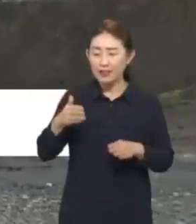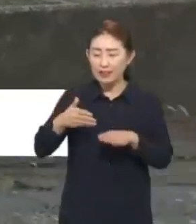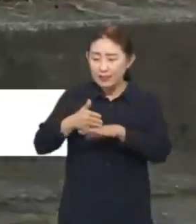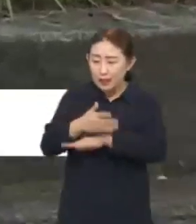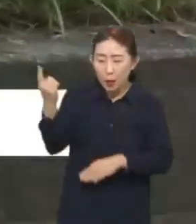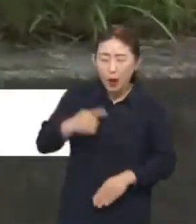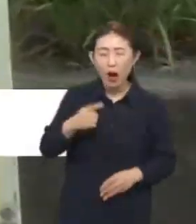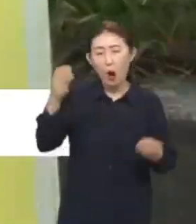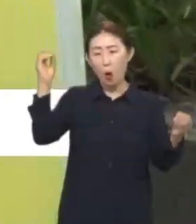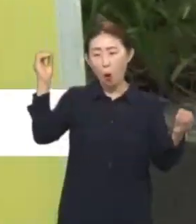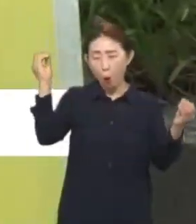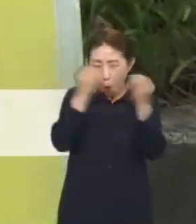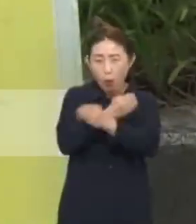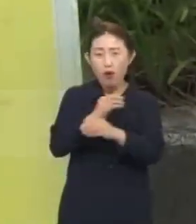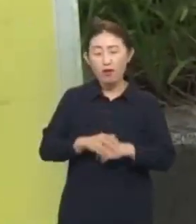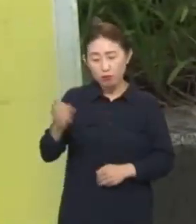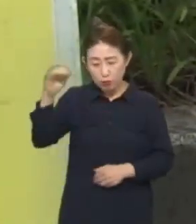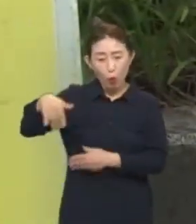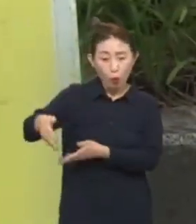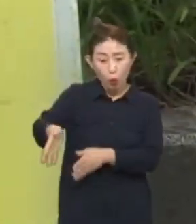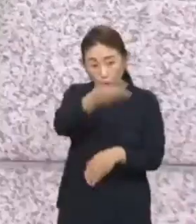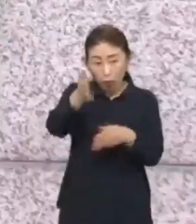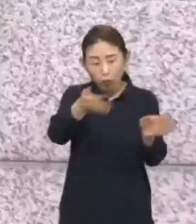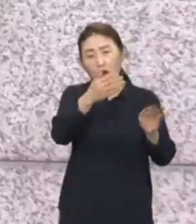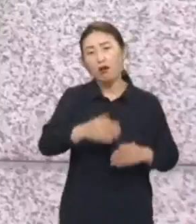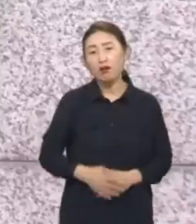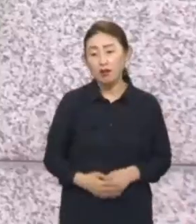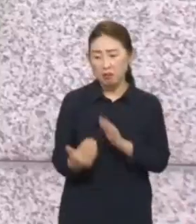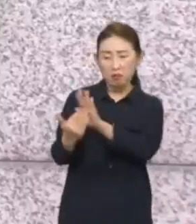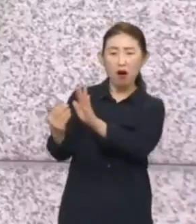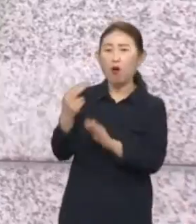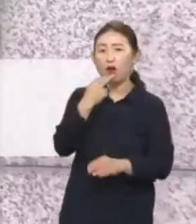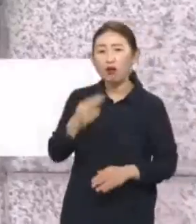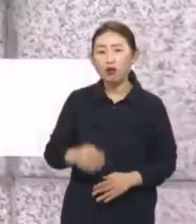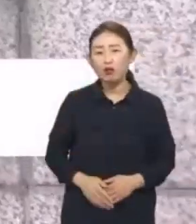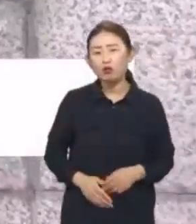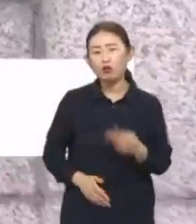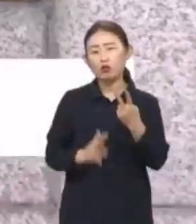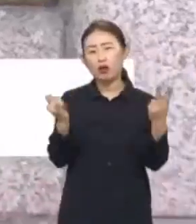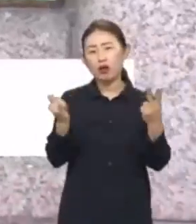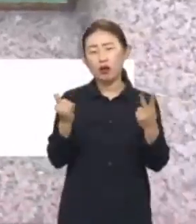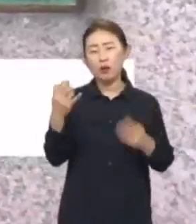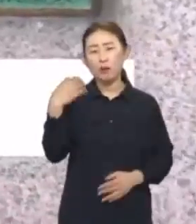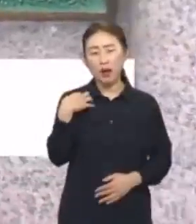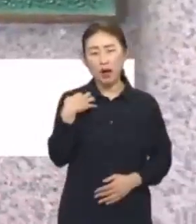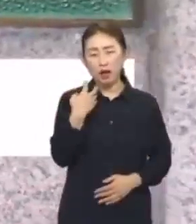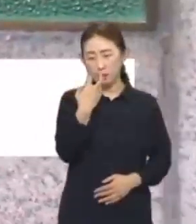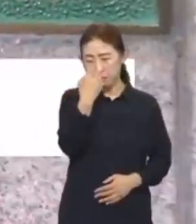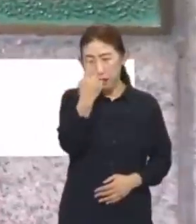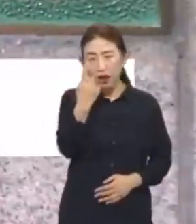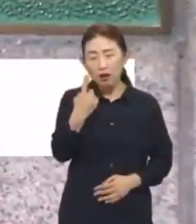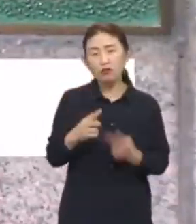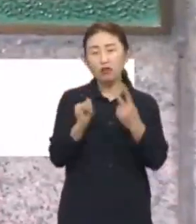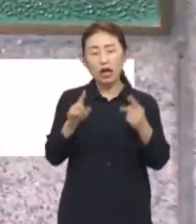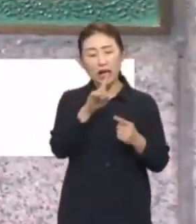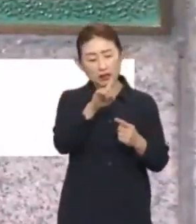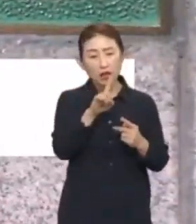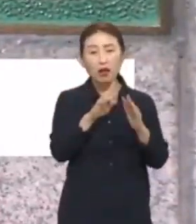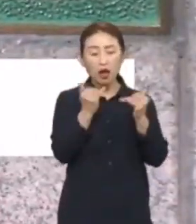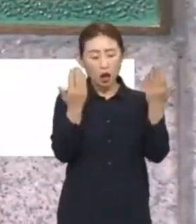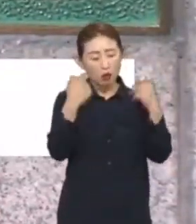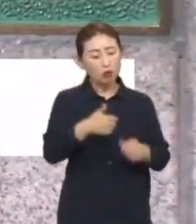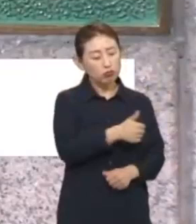확인하거나 제지하지 않았던 걸로 파악됐습니다. 두 분이서 근무를 서시는데 한 분은 순찰을 가셨고 한